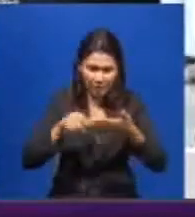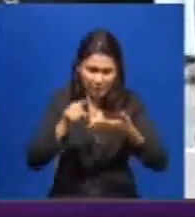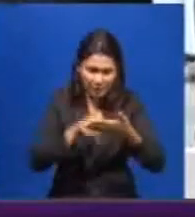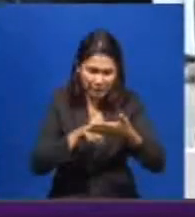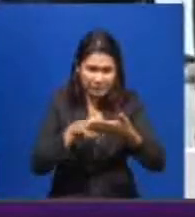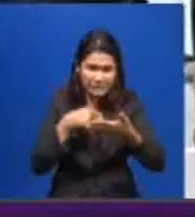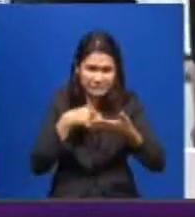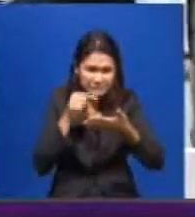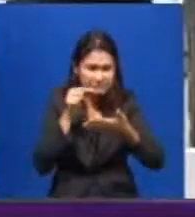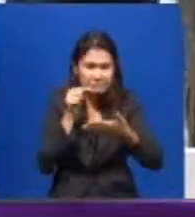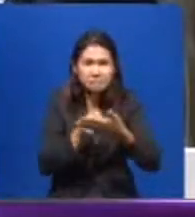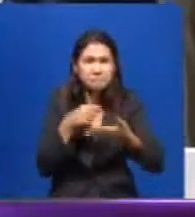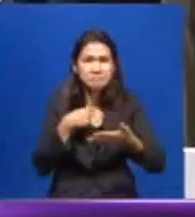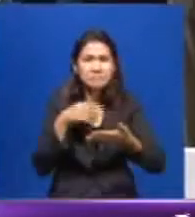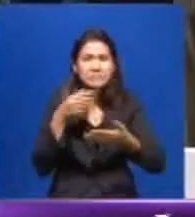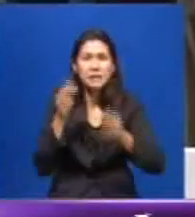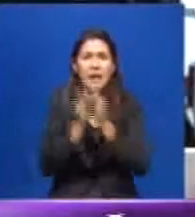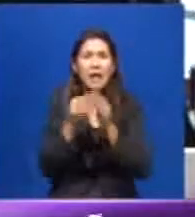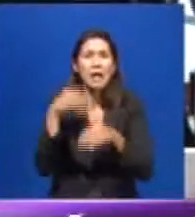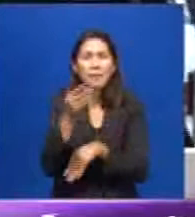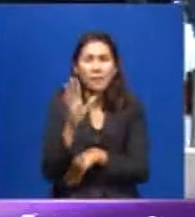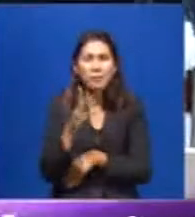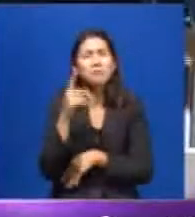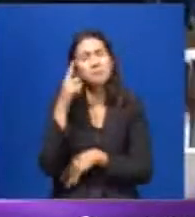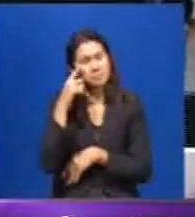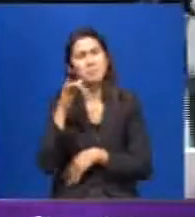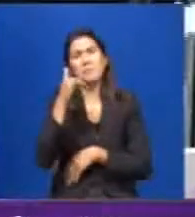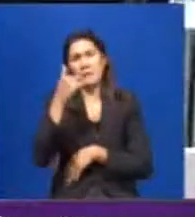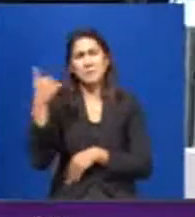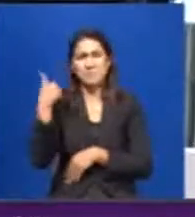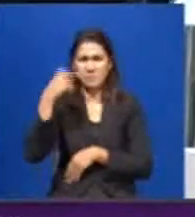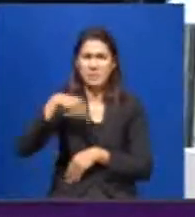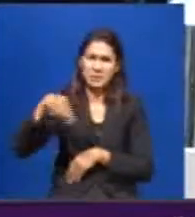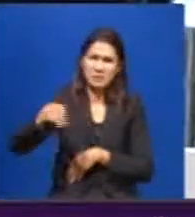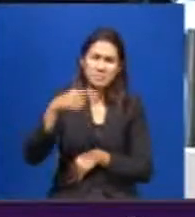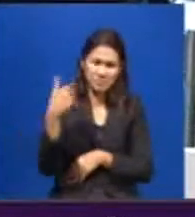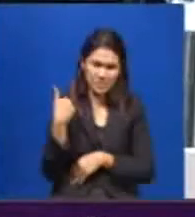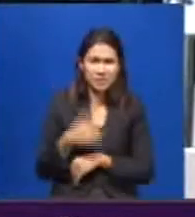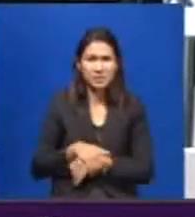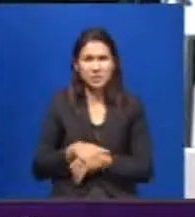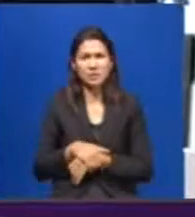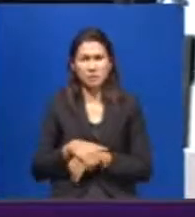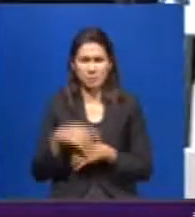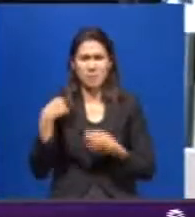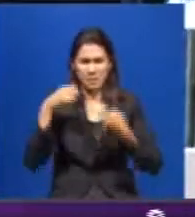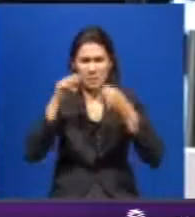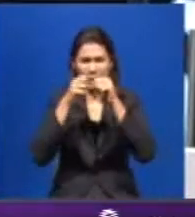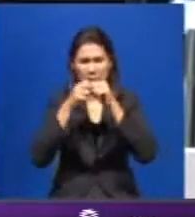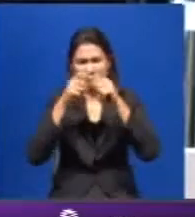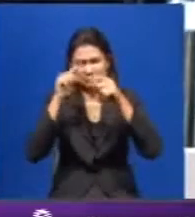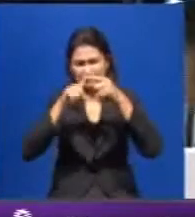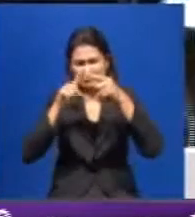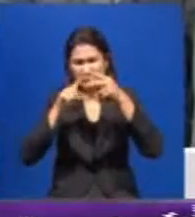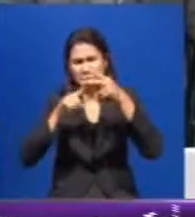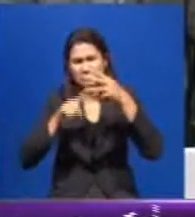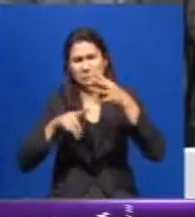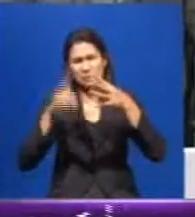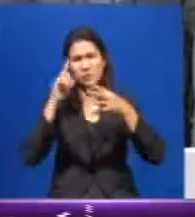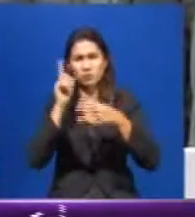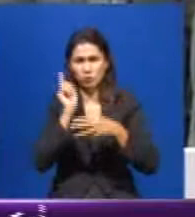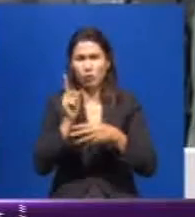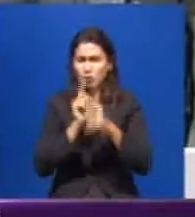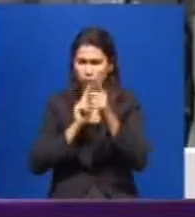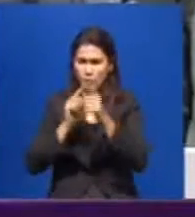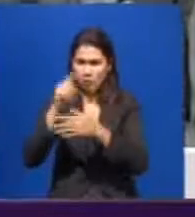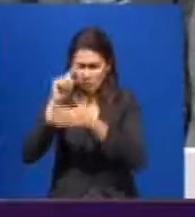ตที่มีคนเดียวเนี่ยโดยการตีความก็อาจจะใช้ได้ในเขตที่มีหลายคนแล้วมันชี้รายชื่อหลักคือมันมีอะไรหลายอย่างที่ถ้าจะไปเลือกตั้งเนี่ยมันอาจจะต้องมีการเคลีย